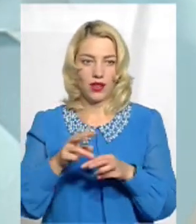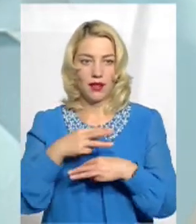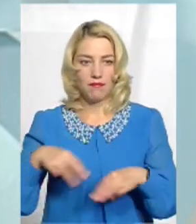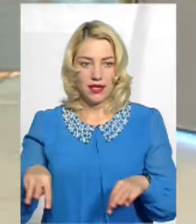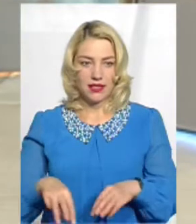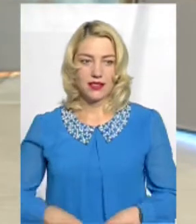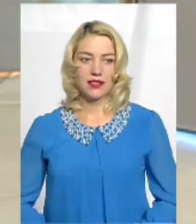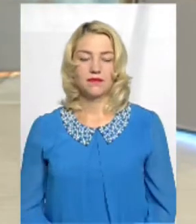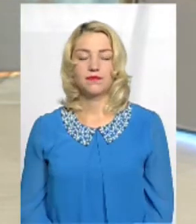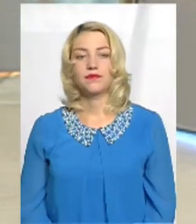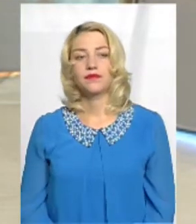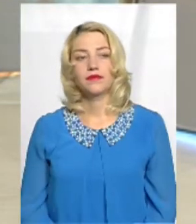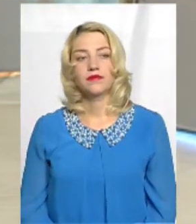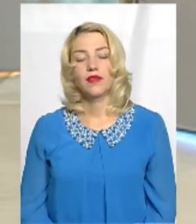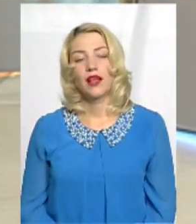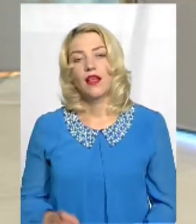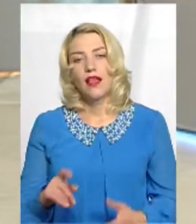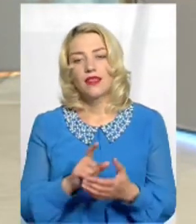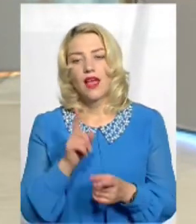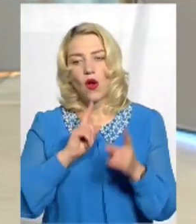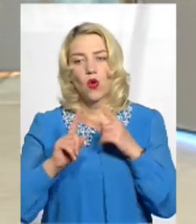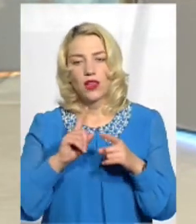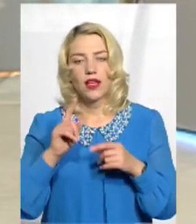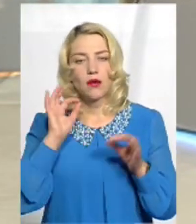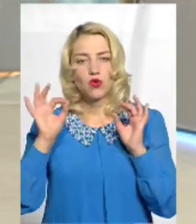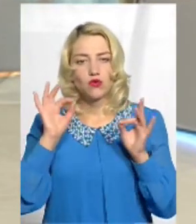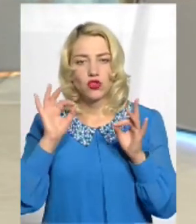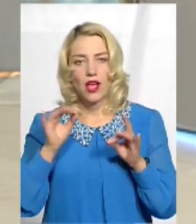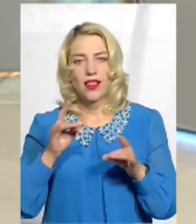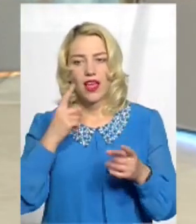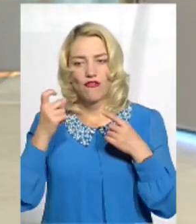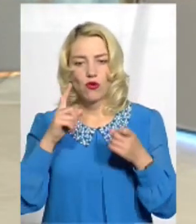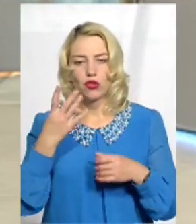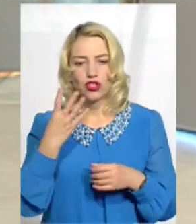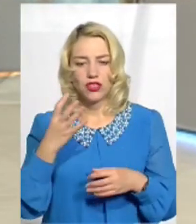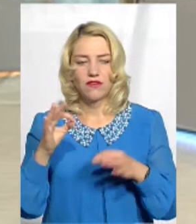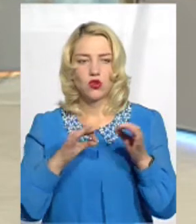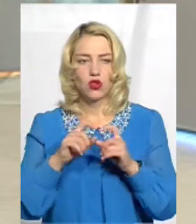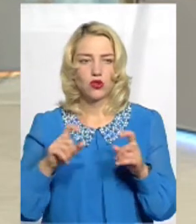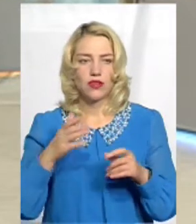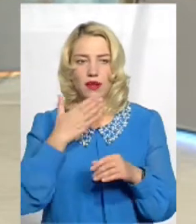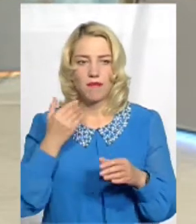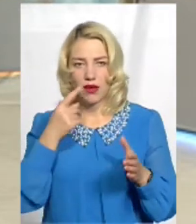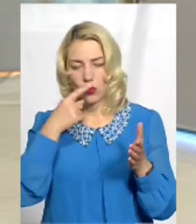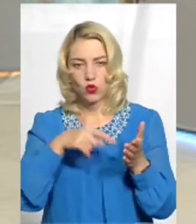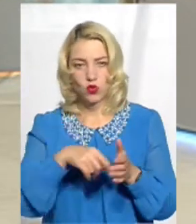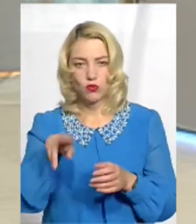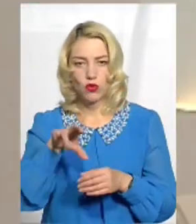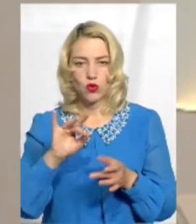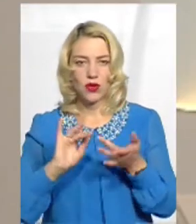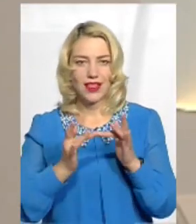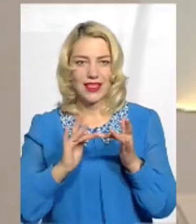міністру. На колегії прозвучала інформація, що 4% шкіл області не мають доступу до мережі